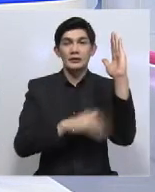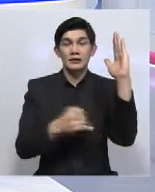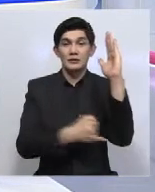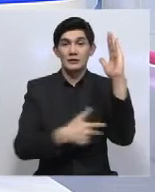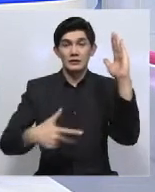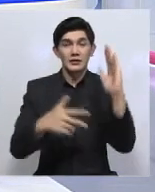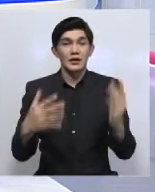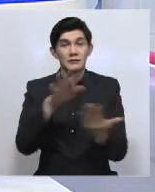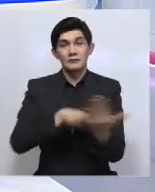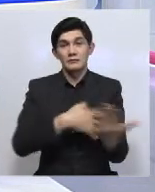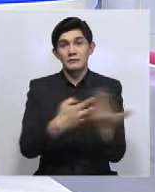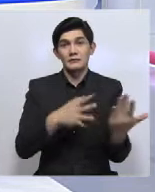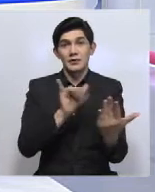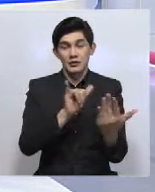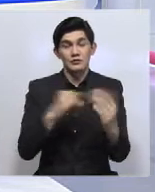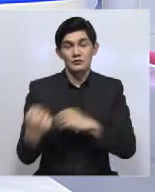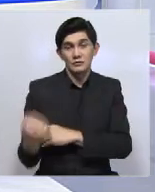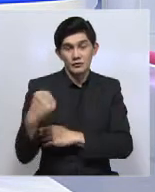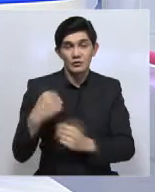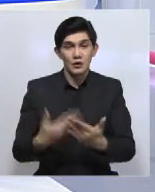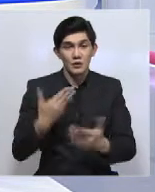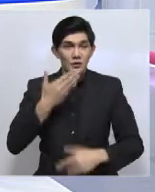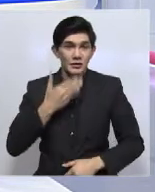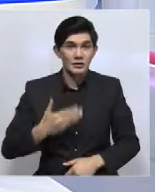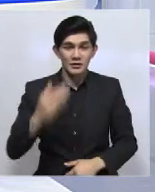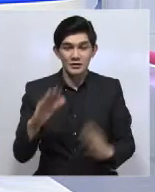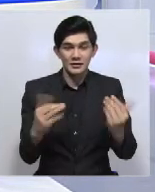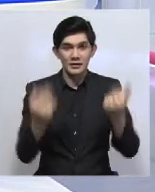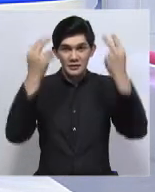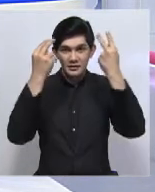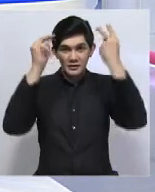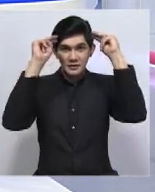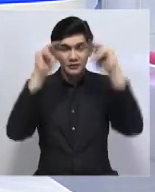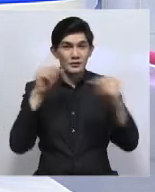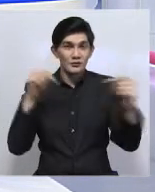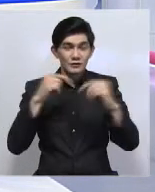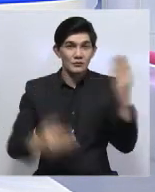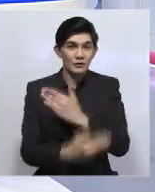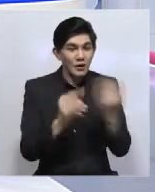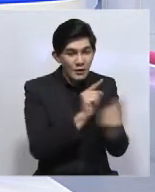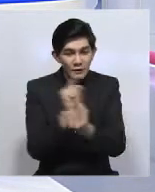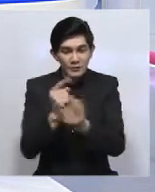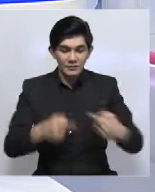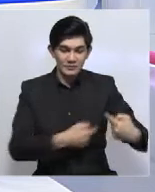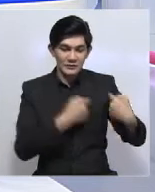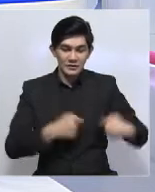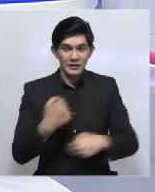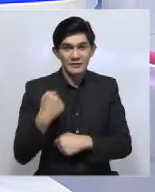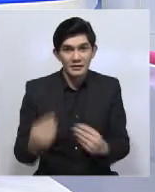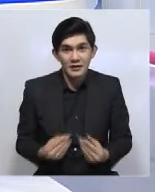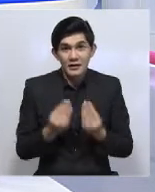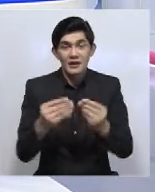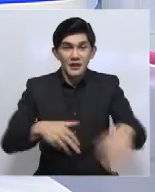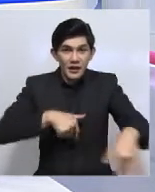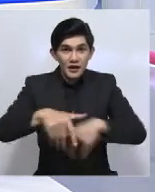ใต้ตามยุทธศาสตร์สามเหลี่ยมมั่นคงมั่งคั่งยั่งยืนนายกรัฐมนตรีนะคะก็ได้ถือโอกาสพบปะให้กำลังใจพี่น้องไทย